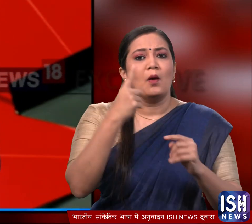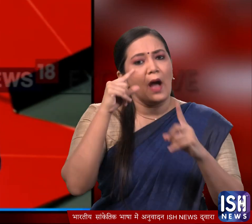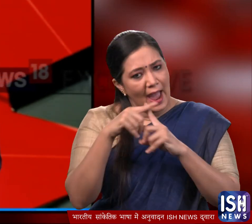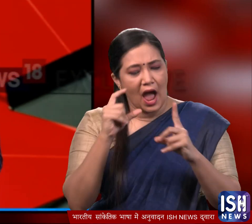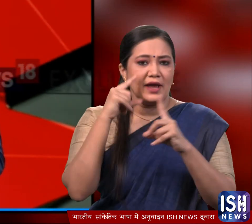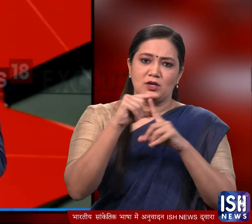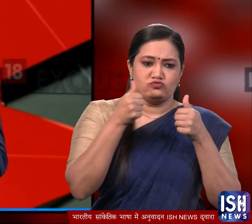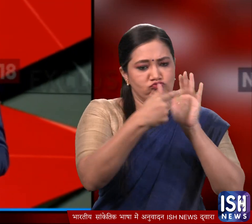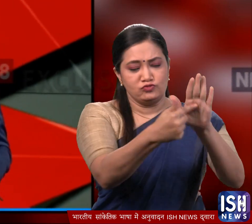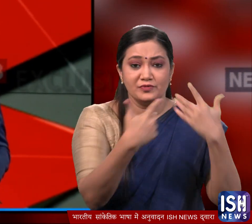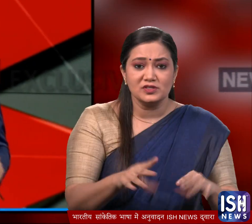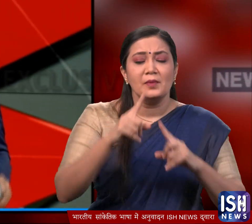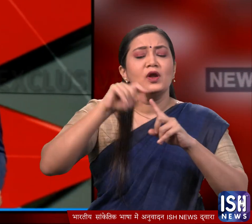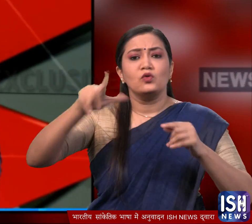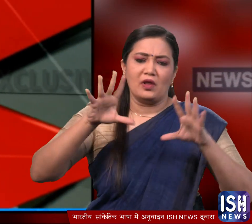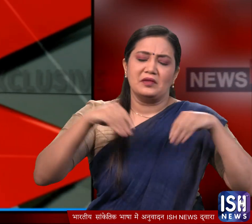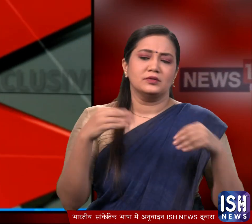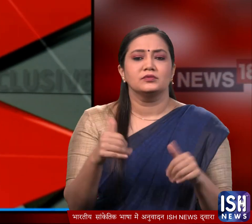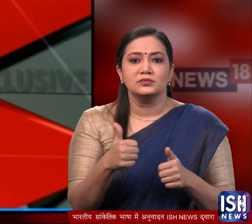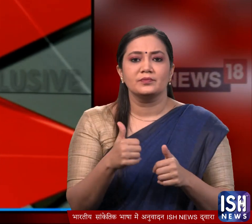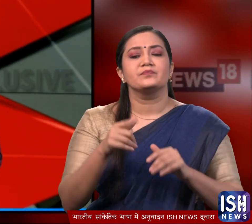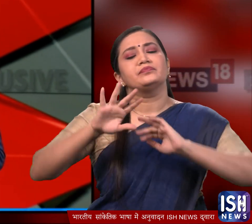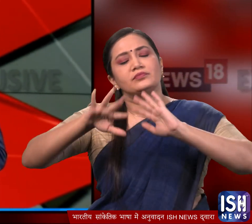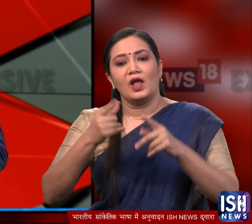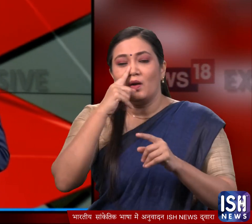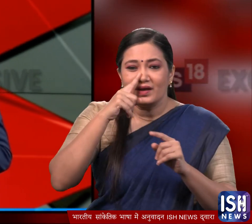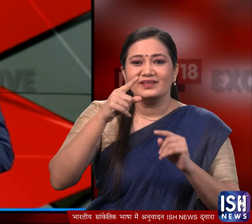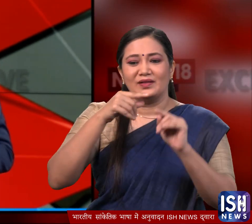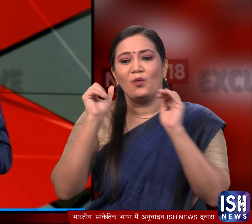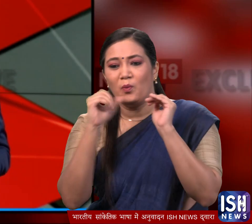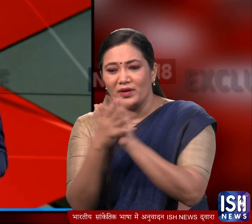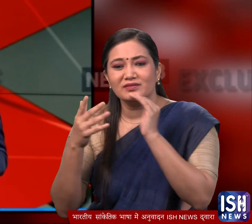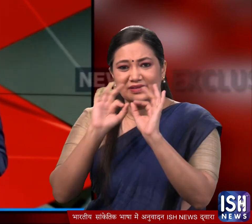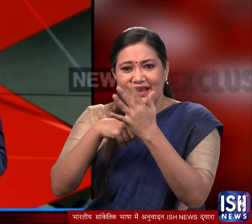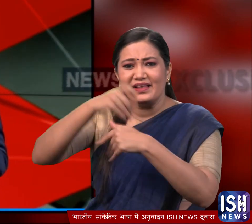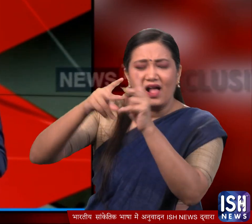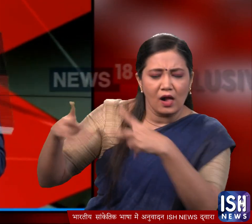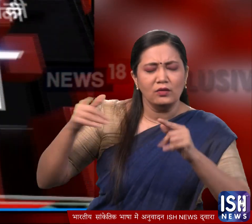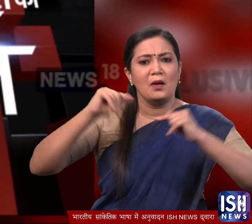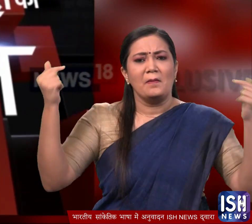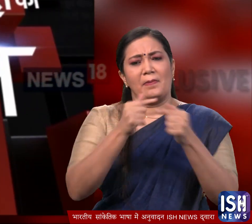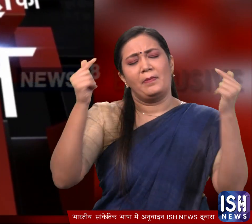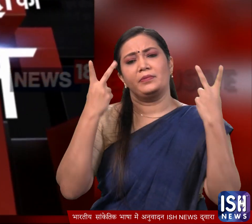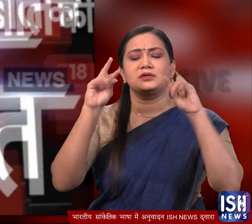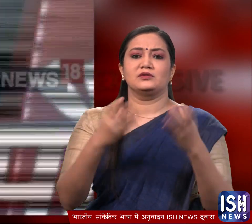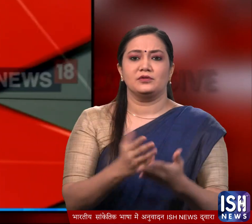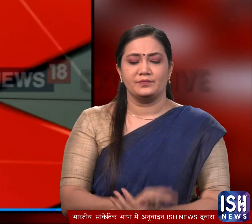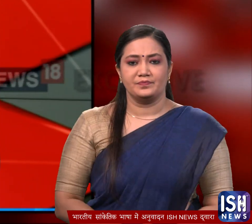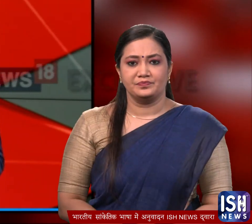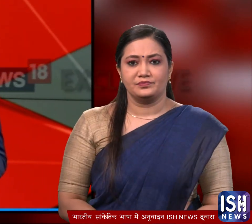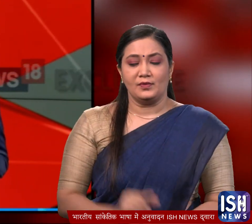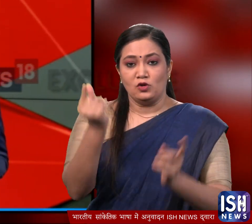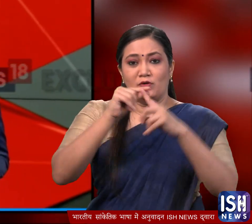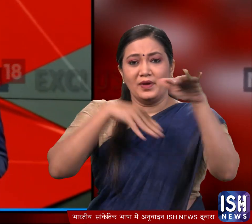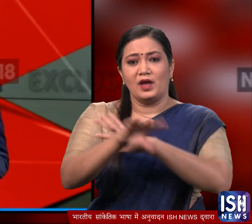पत्र भी दिखाया, जिसे टोल कर्मचारियों ने नहीं माना, जिसके बाद महिला और उसके साथ के लोगों ने बदसलूकी का आरोप लगाते हुए बवाल मचा दी। यूपी के उन्नाव से